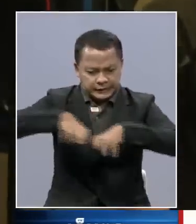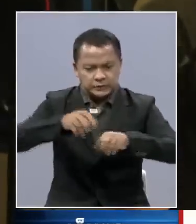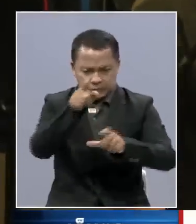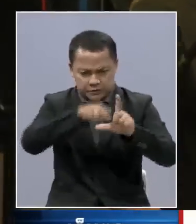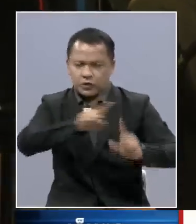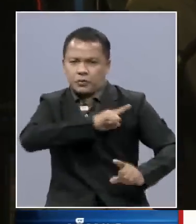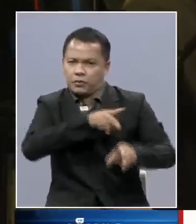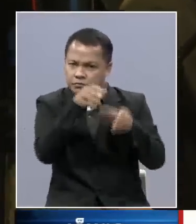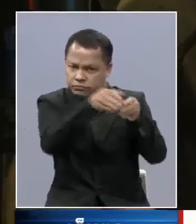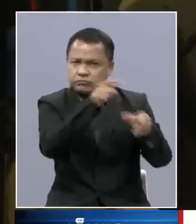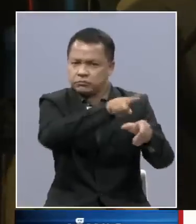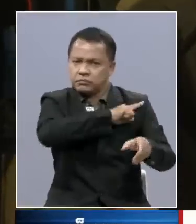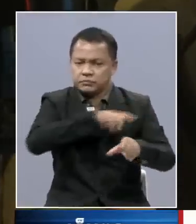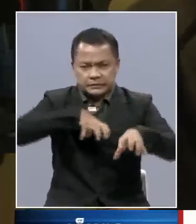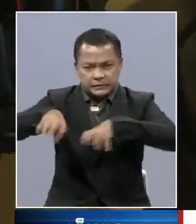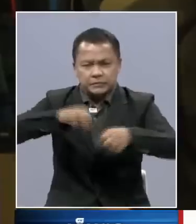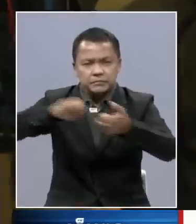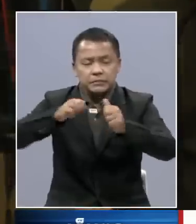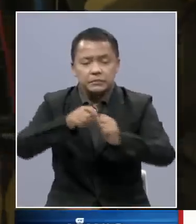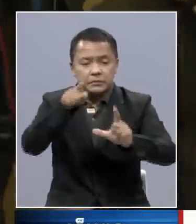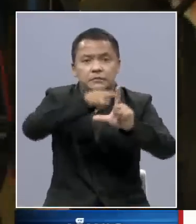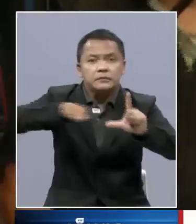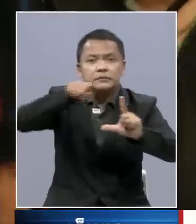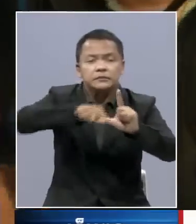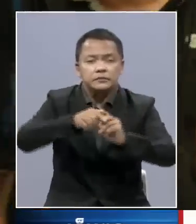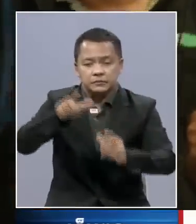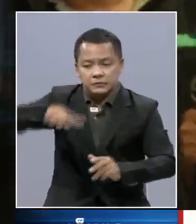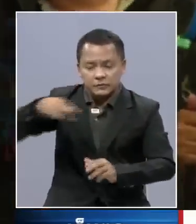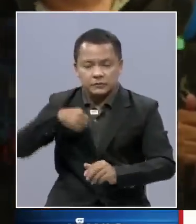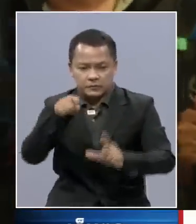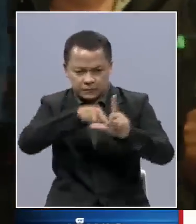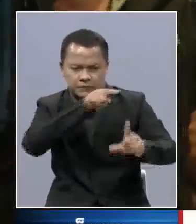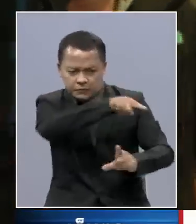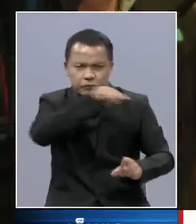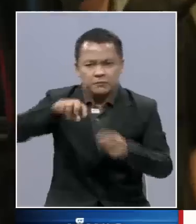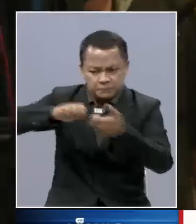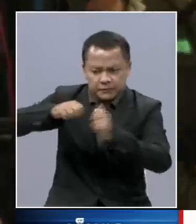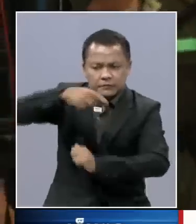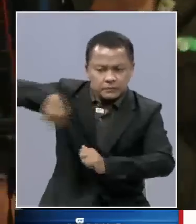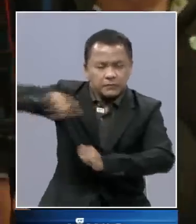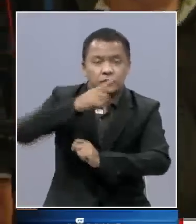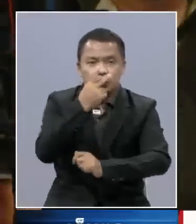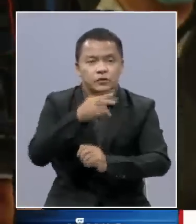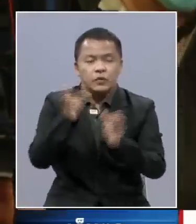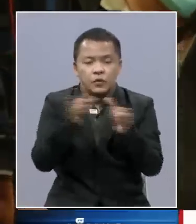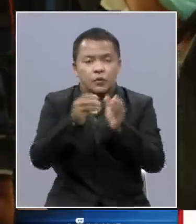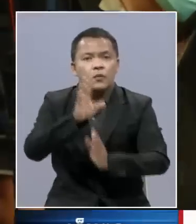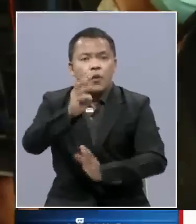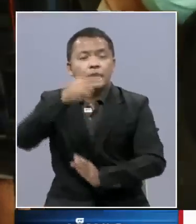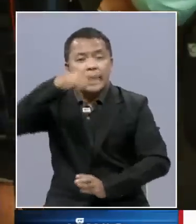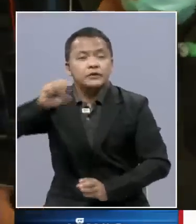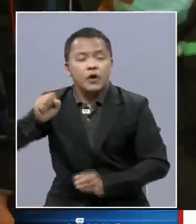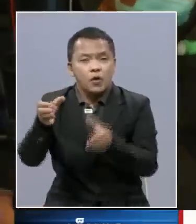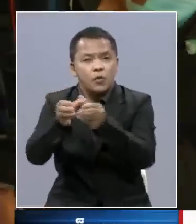านี้อ ่ ะเนี่ยนะครับ คือก้าวไกลบอกว่าทางเพื่อไทยบอกว่าก้าวไกลต้องมามองปัญหานี้นะถ้าเห็นว่า6เสียงของไทยสร้างไ